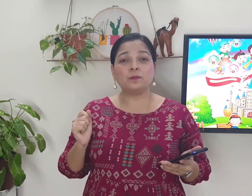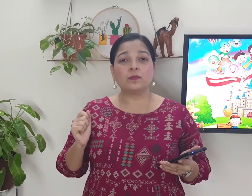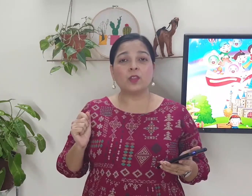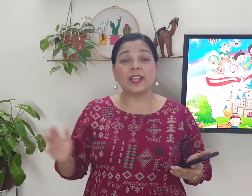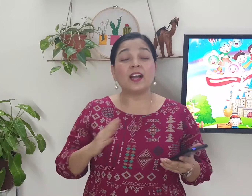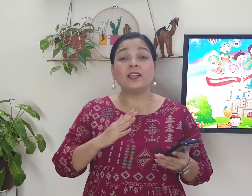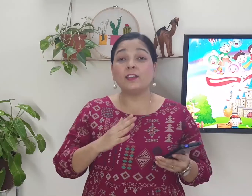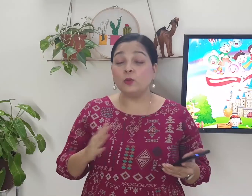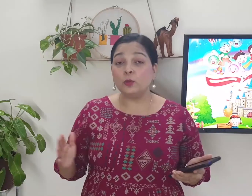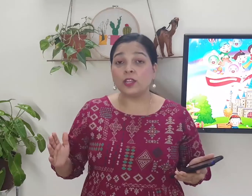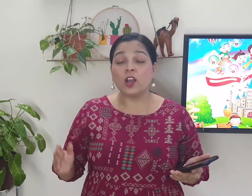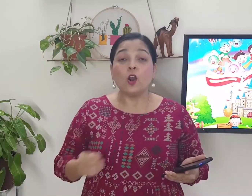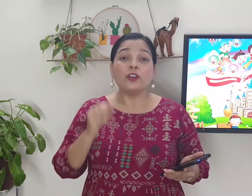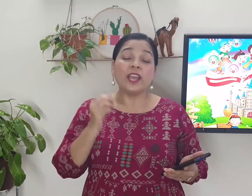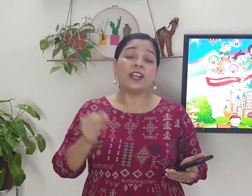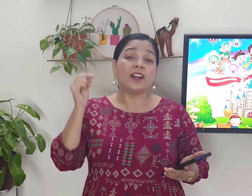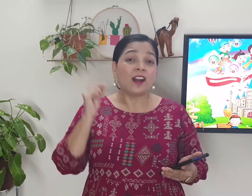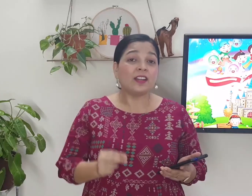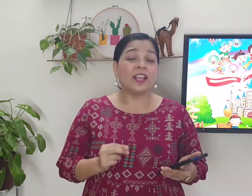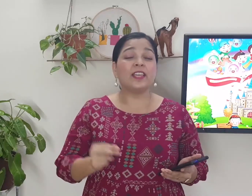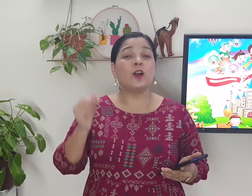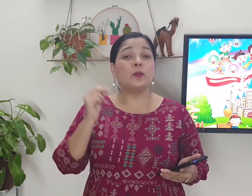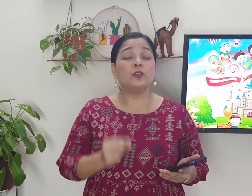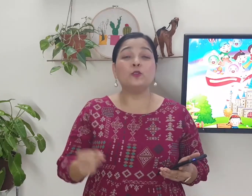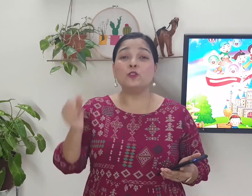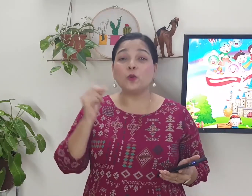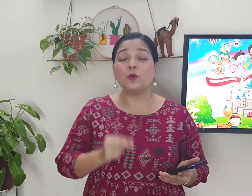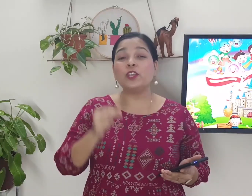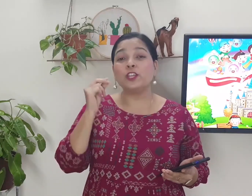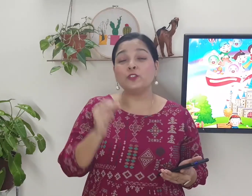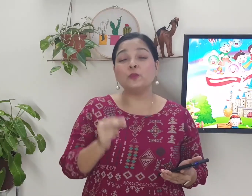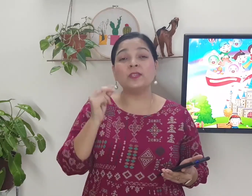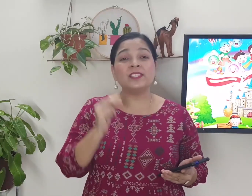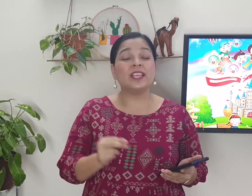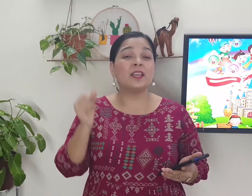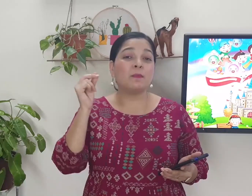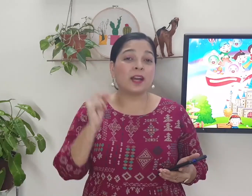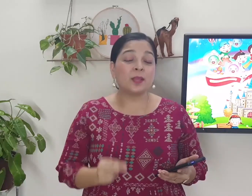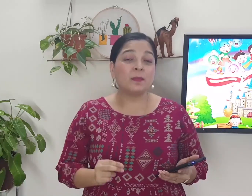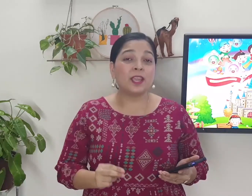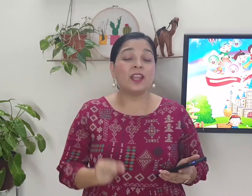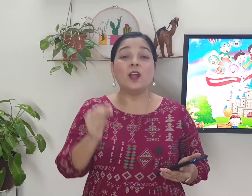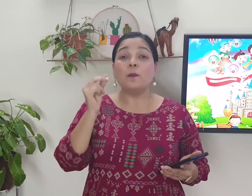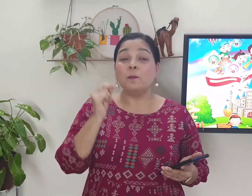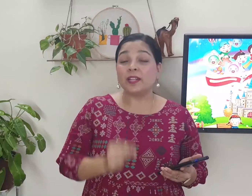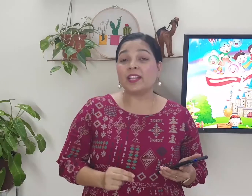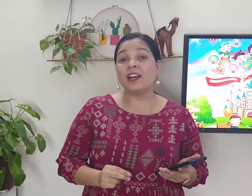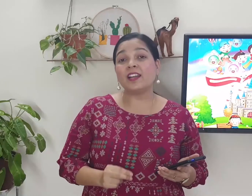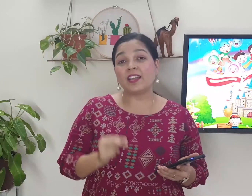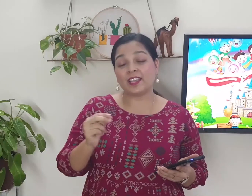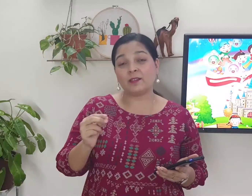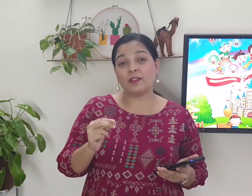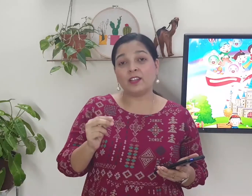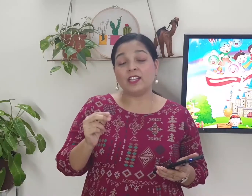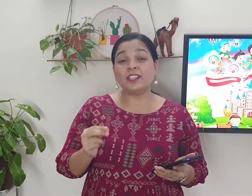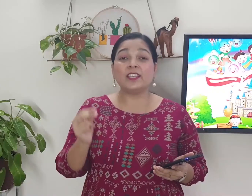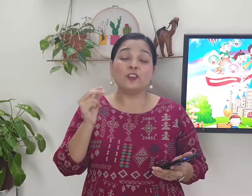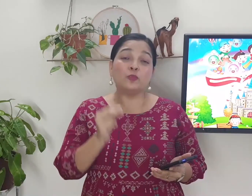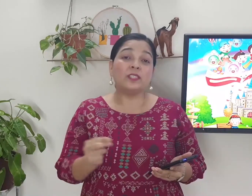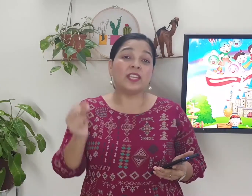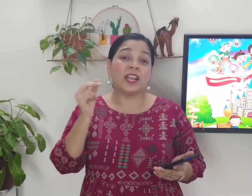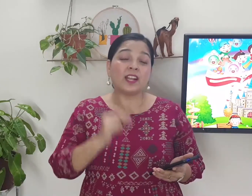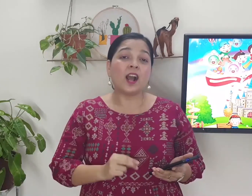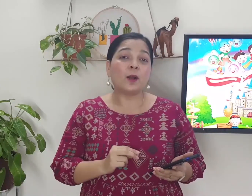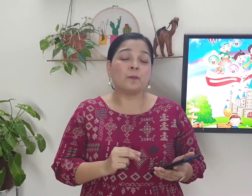आहे, हालेलुया. म्हणूनच आपण ख्रिस्ताबद्दल इतरांना सांगणे गरजेचं आहे,